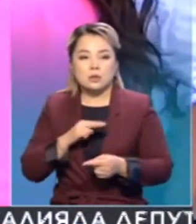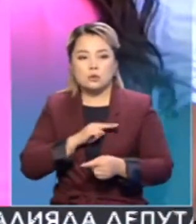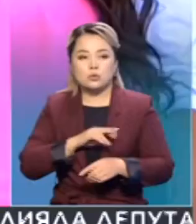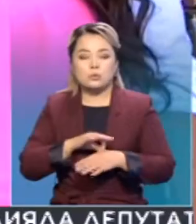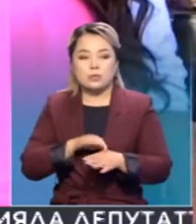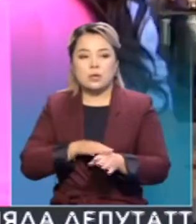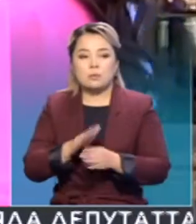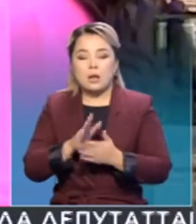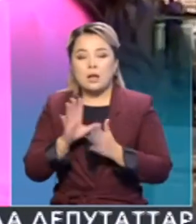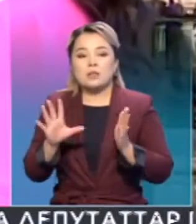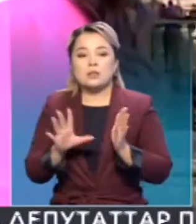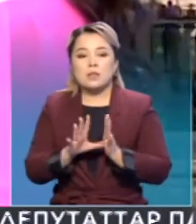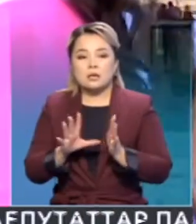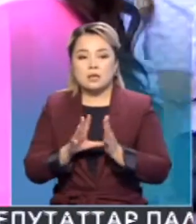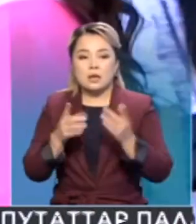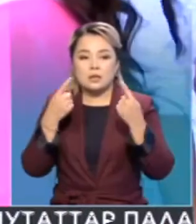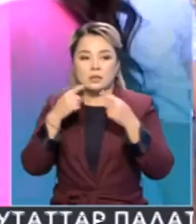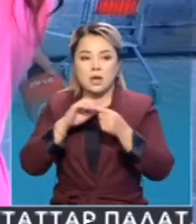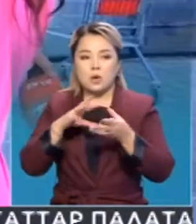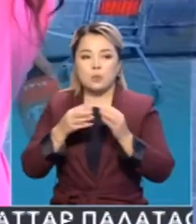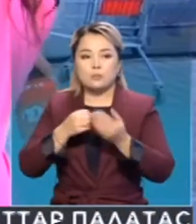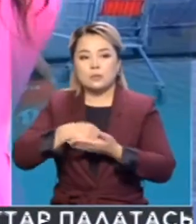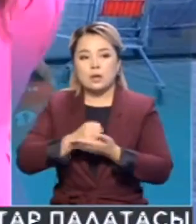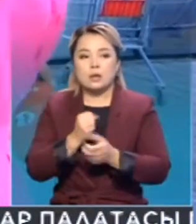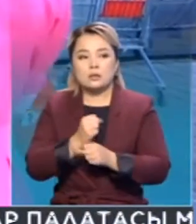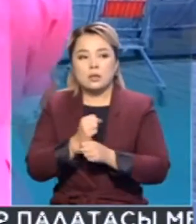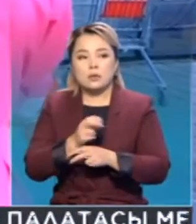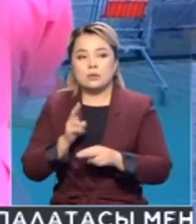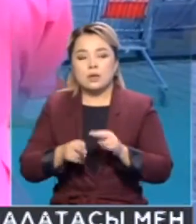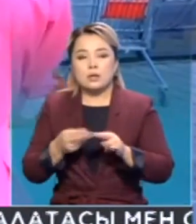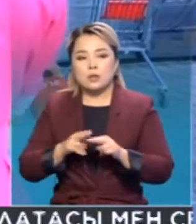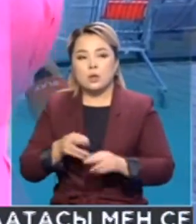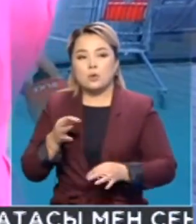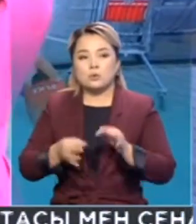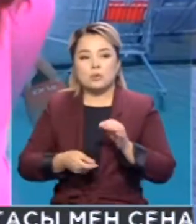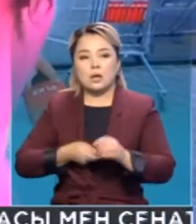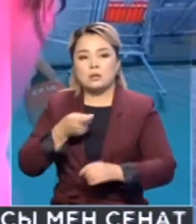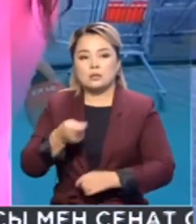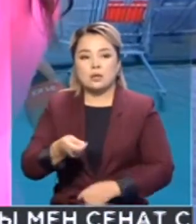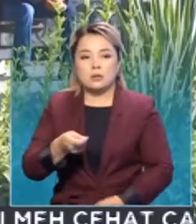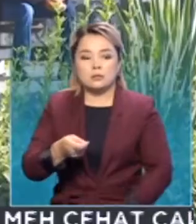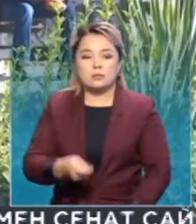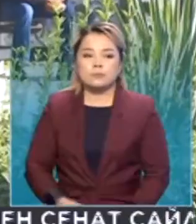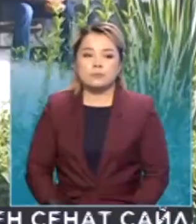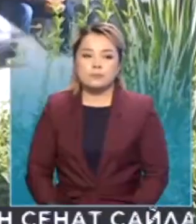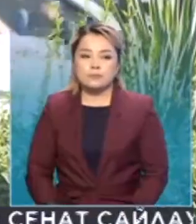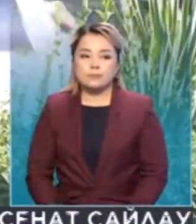қамауға алынды. Электротехникалық сараптама қорытындысы шыққаннан соң іс сотқа жолданбақ.